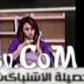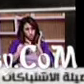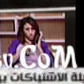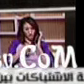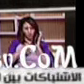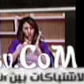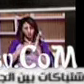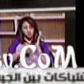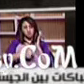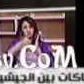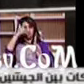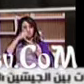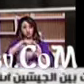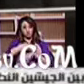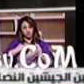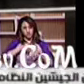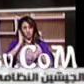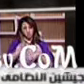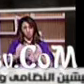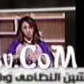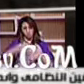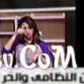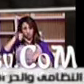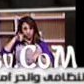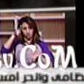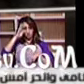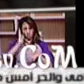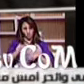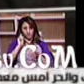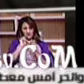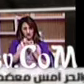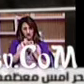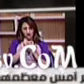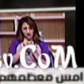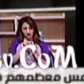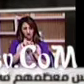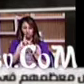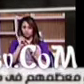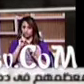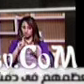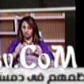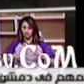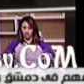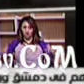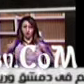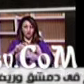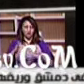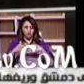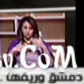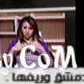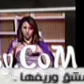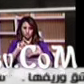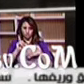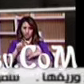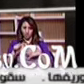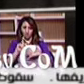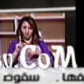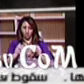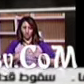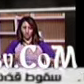الفريق احمد شفيق هو الرئيس هو الفائز بانتخابات الرئاسه لا يا فندم قانون انتخابات الرئاسه